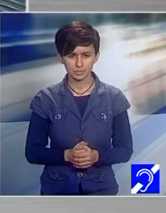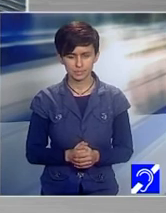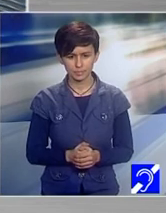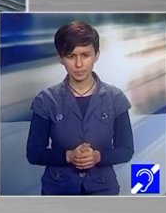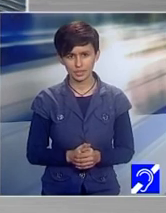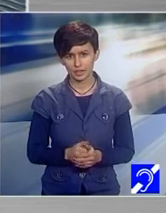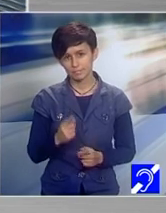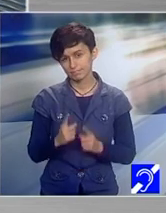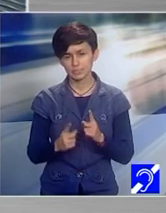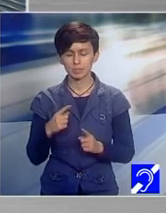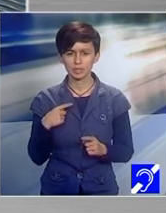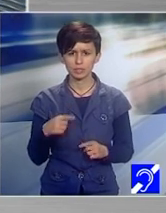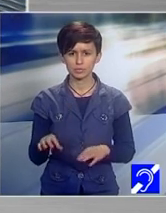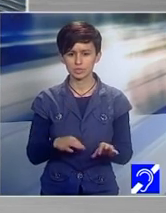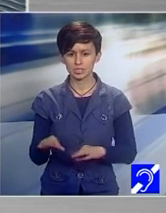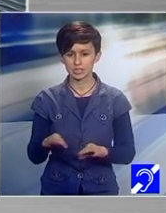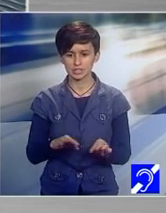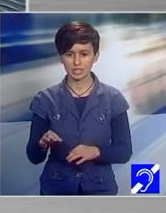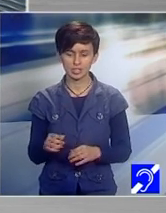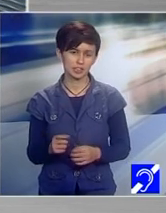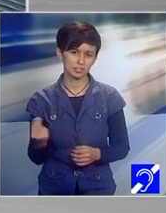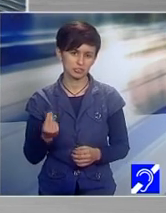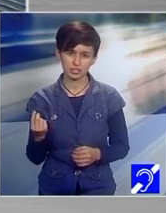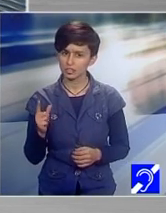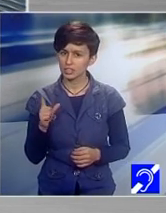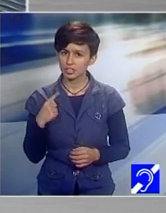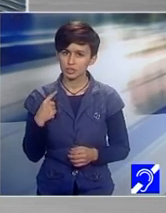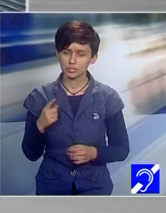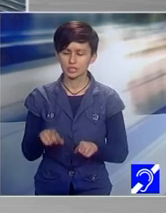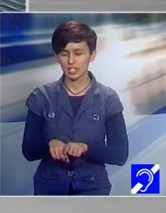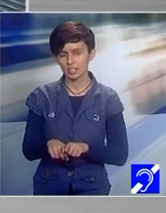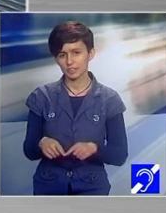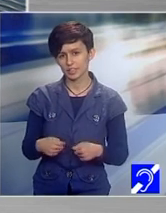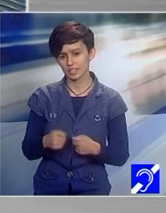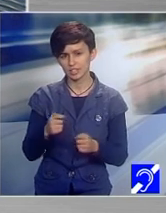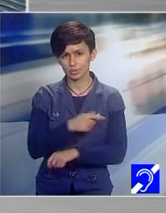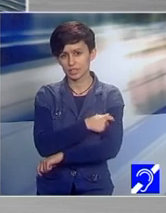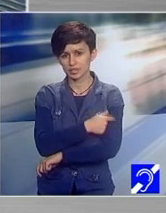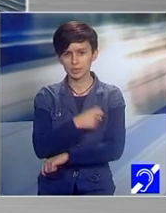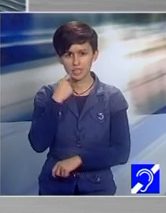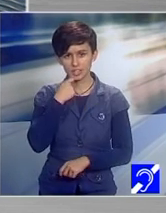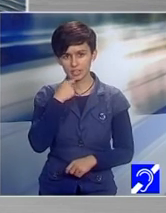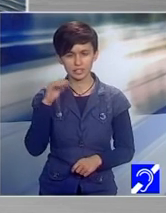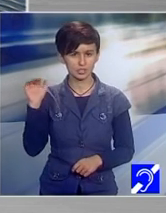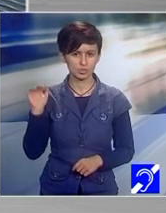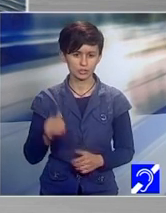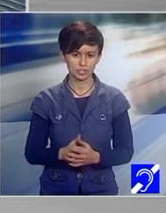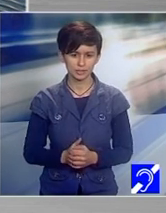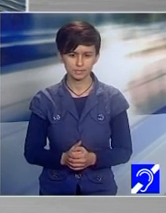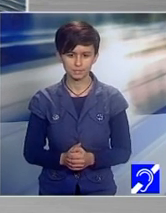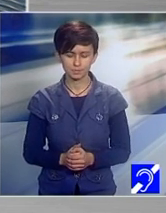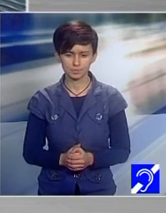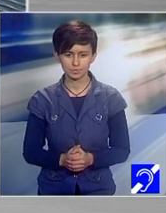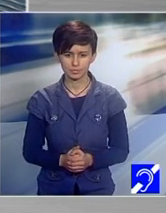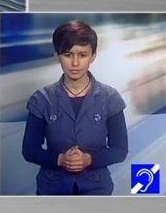Spuneți cum ați reușit să-i selectați și de ce nu sunt peste tot la fel. Asta vreau să vă întreb. De ce alte spitale din Cluj nu seamănă cât de cât unde